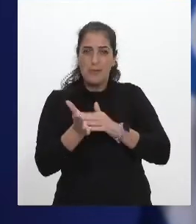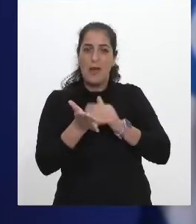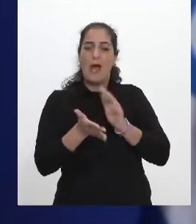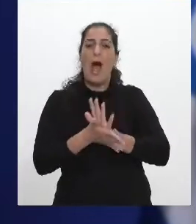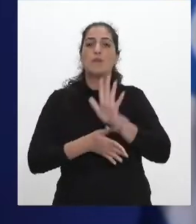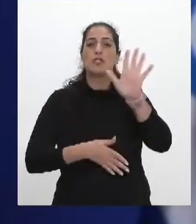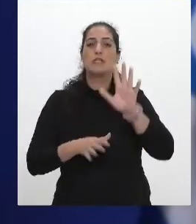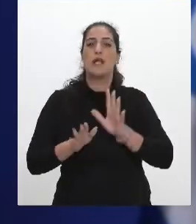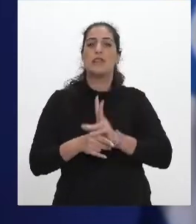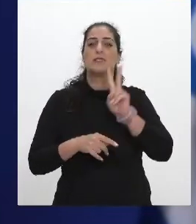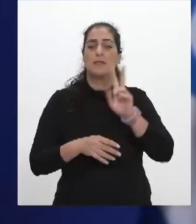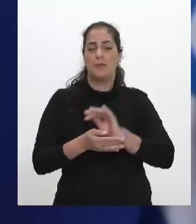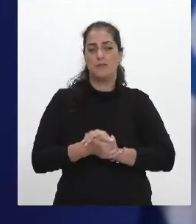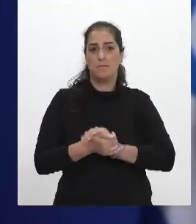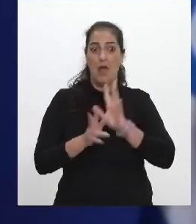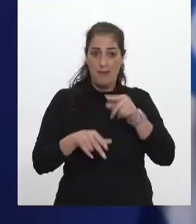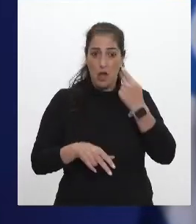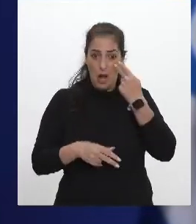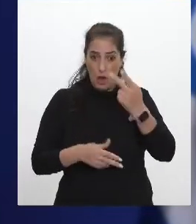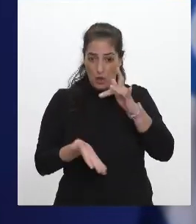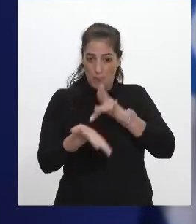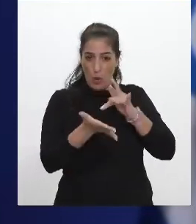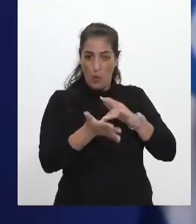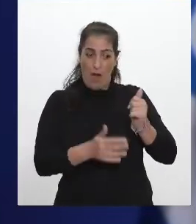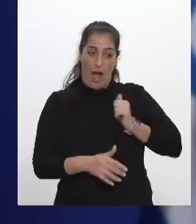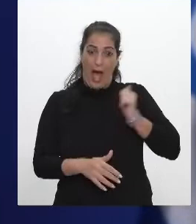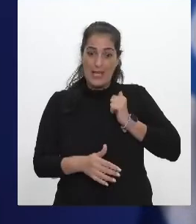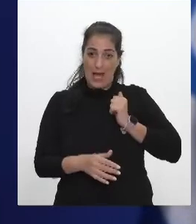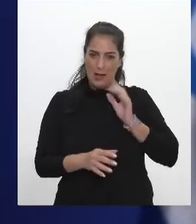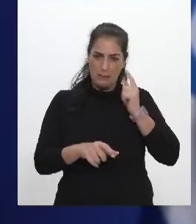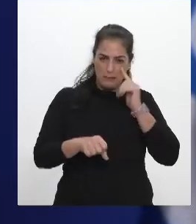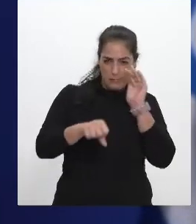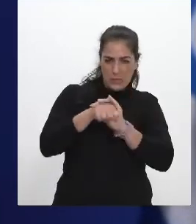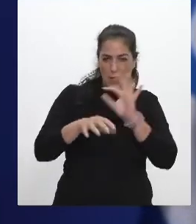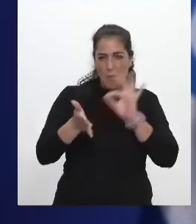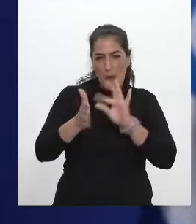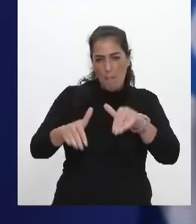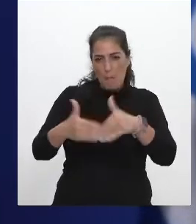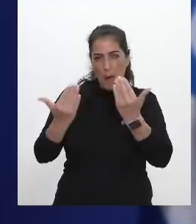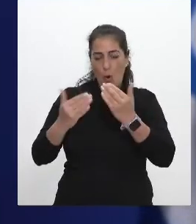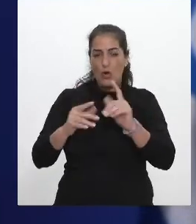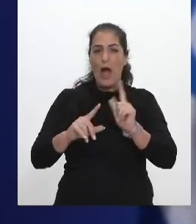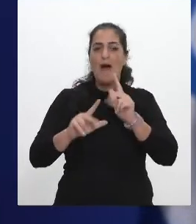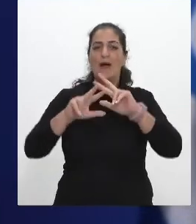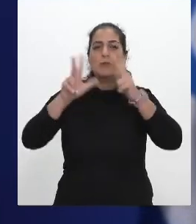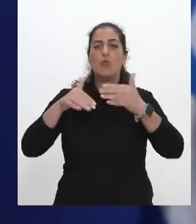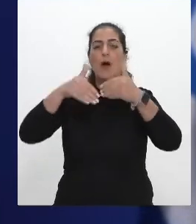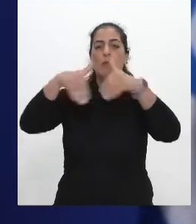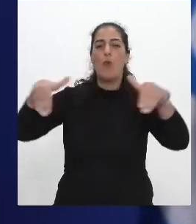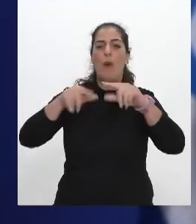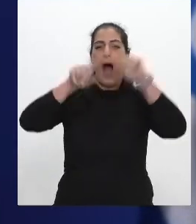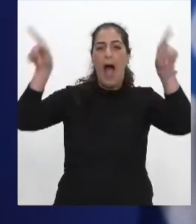לדצמבר ניתן לראות את המיקום של החייל שמזהה אותם באותו בוקר באופן מוגבל מהחלון שלו